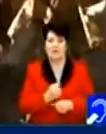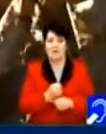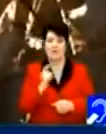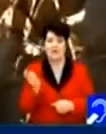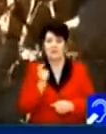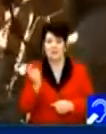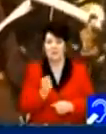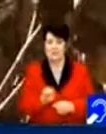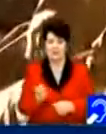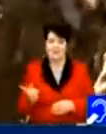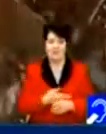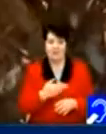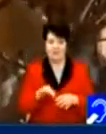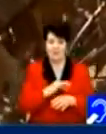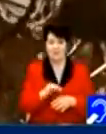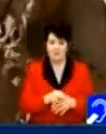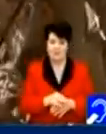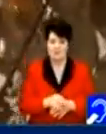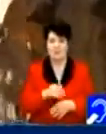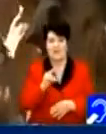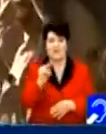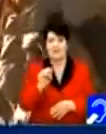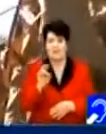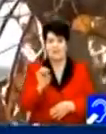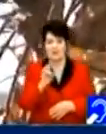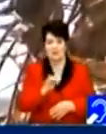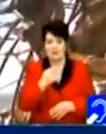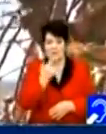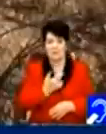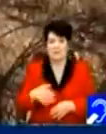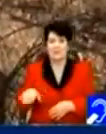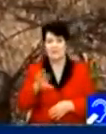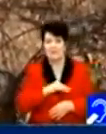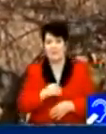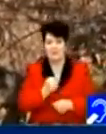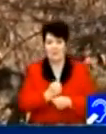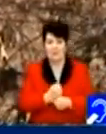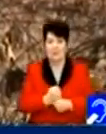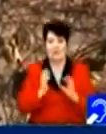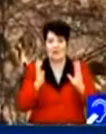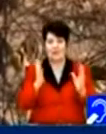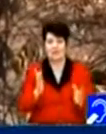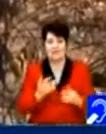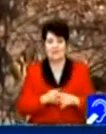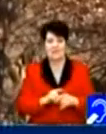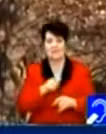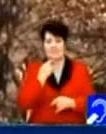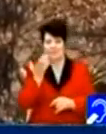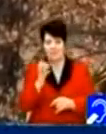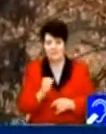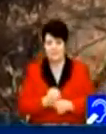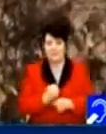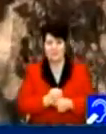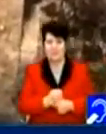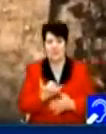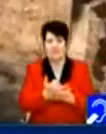gospodăriei. De când a rămas fără soț, pe umerii Ninei Ceban au rămas toate muncile gospodăriei. Grădina, tăiatul lemnelor, făcutul vinului.